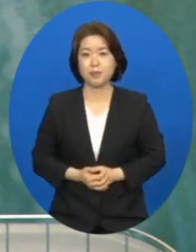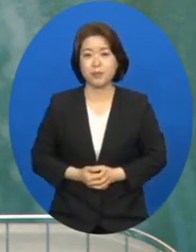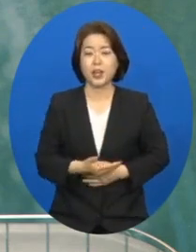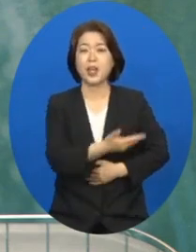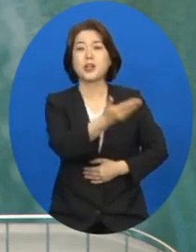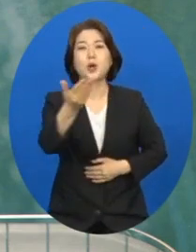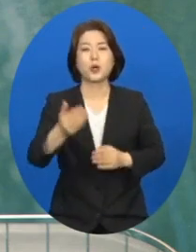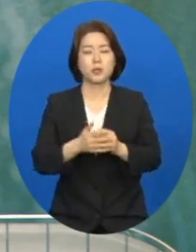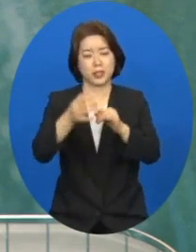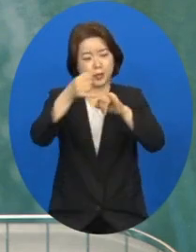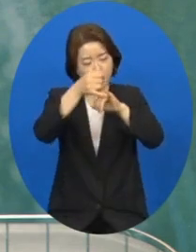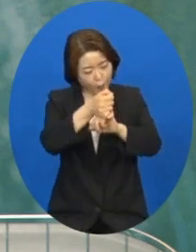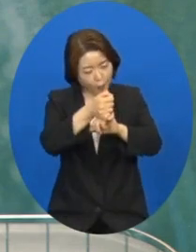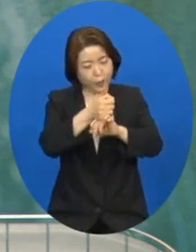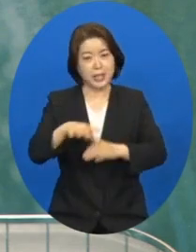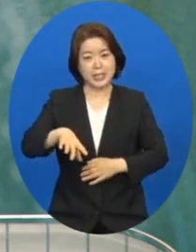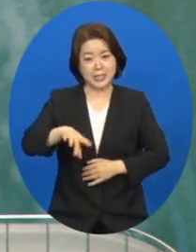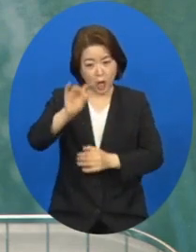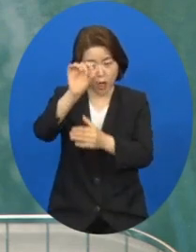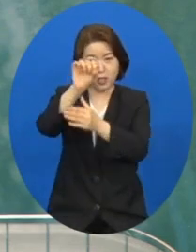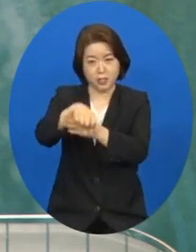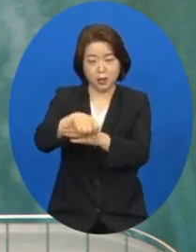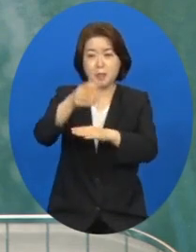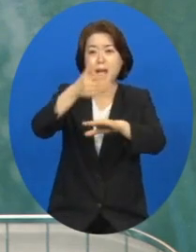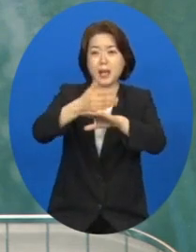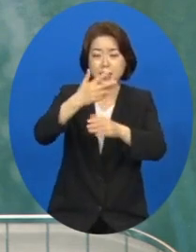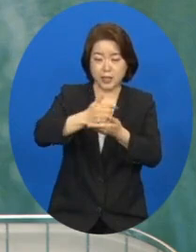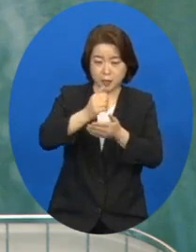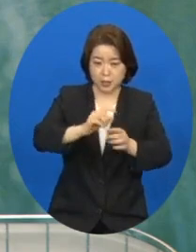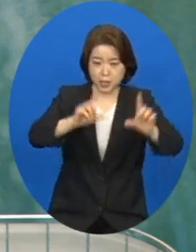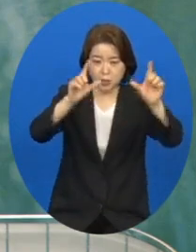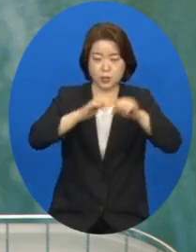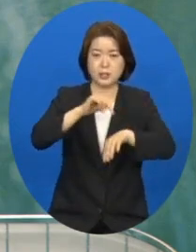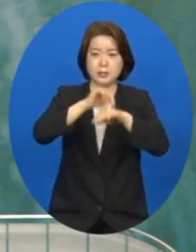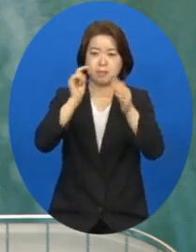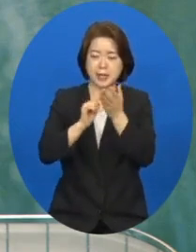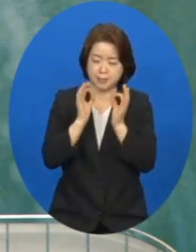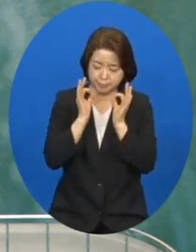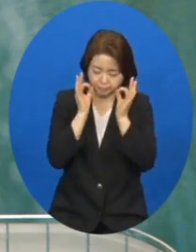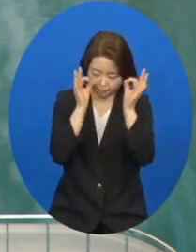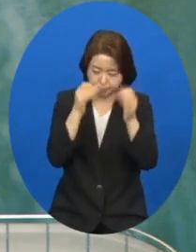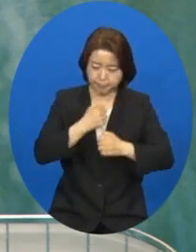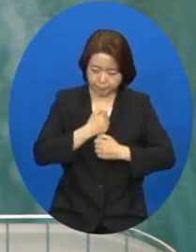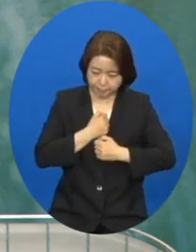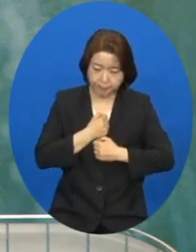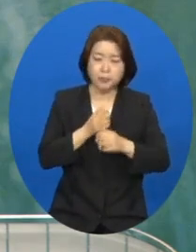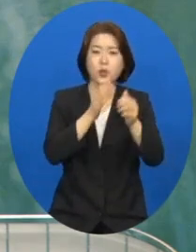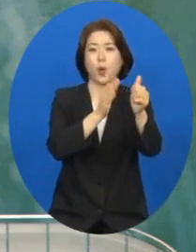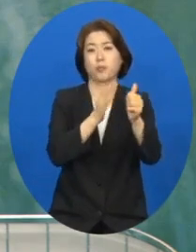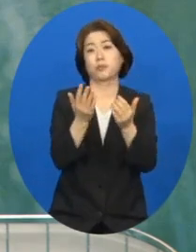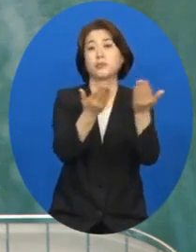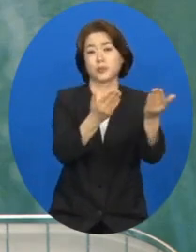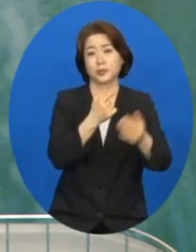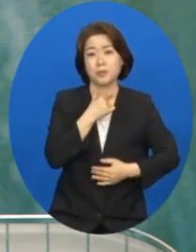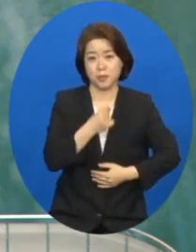여러분들에게 반드시 이첫 열매 감사주의를 마음을 다하여 지키도록 권하고 싶은